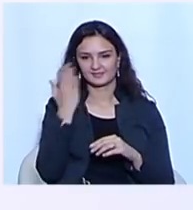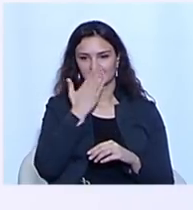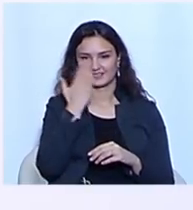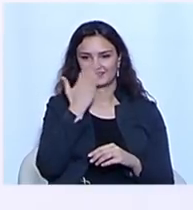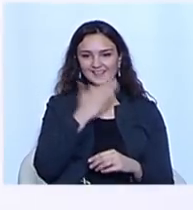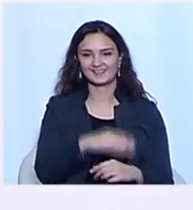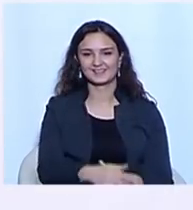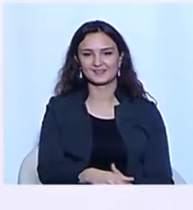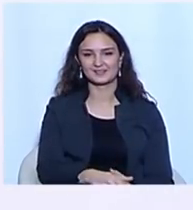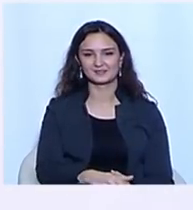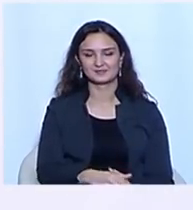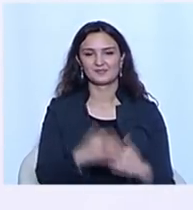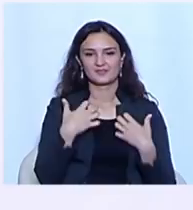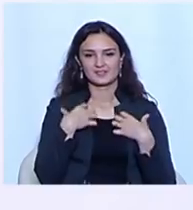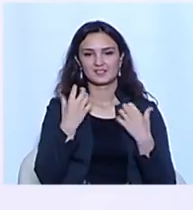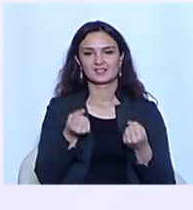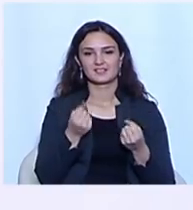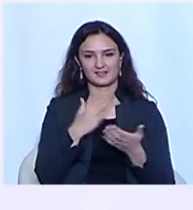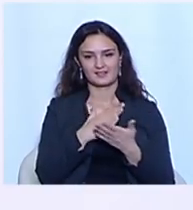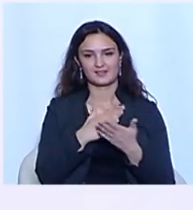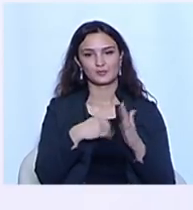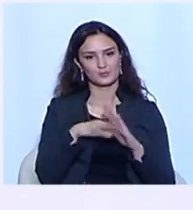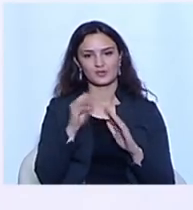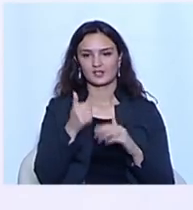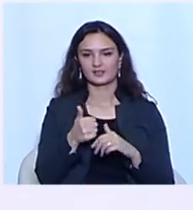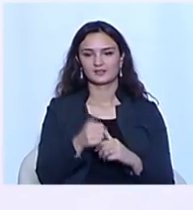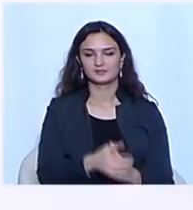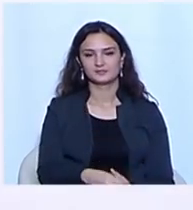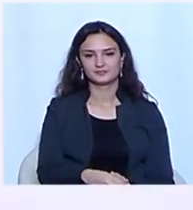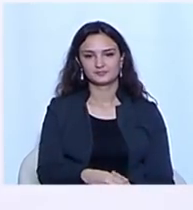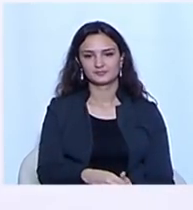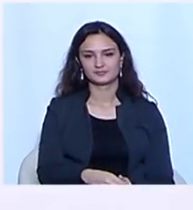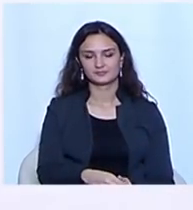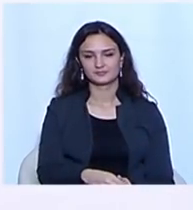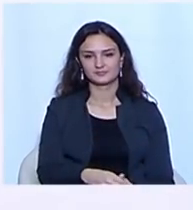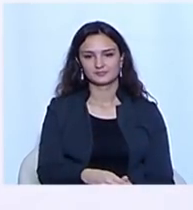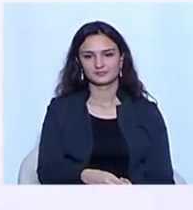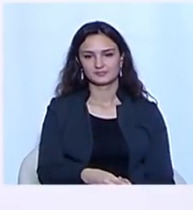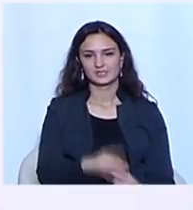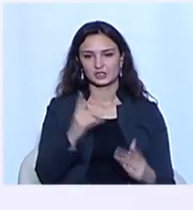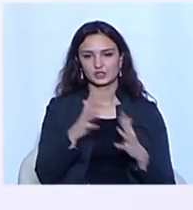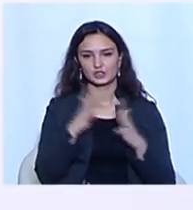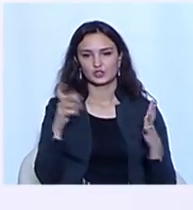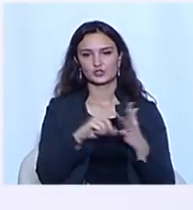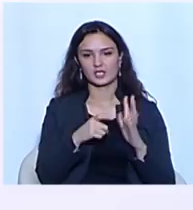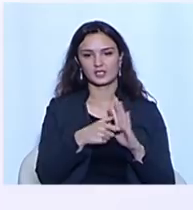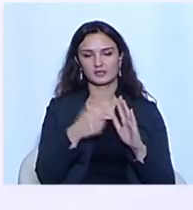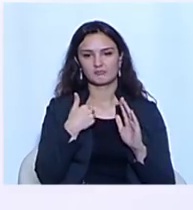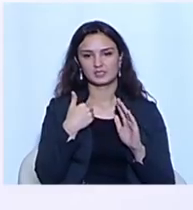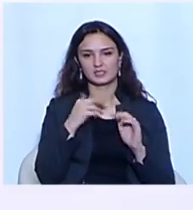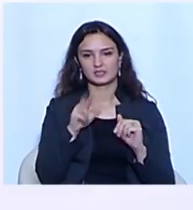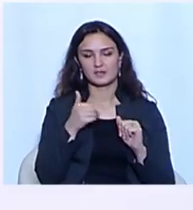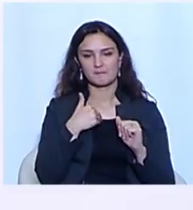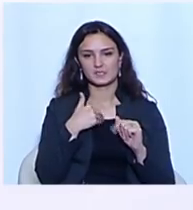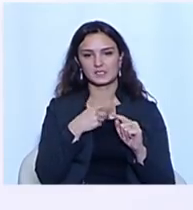სწავლა. ჯანსაღი ხდები და უფრო კაია. ერთი დიდი ოთახი მინდა და